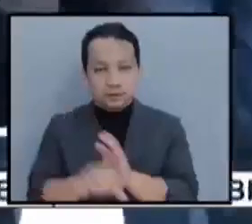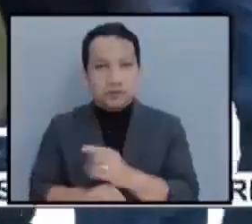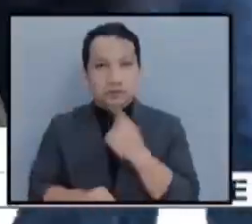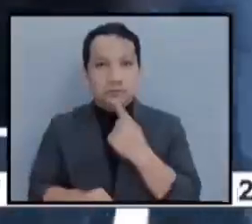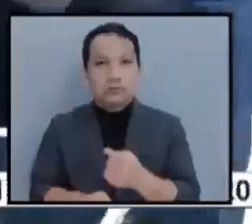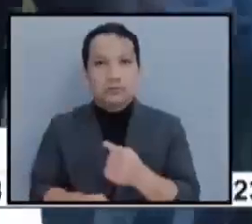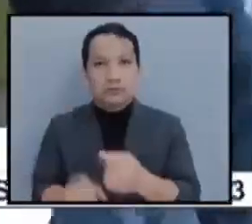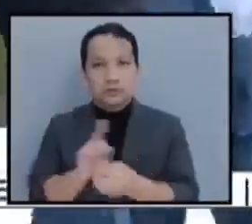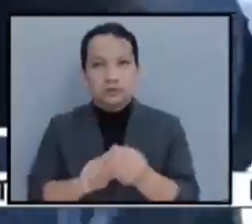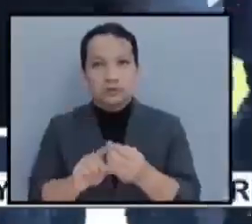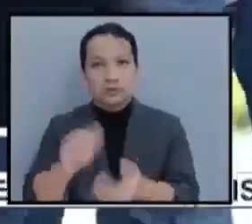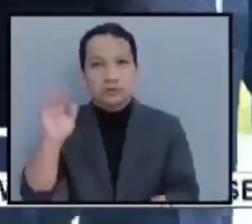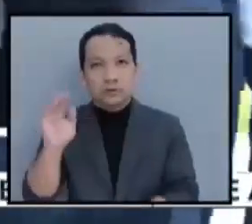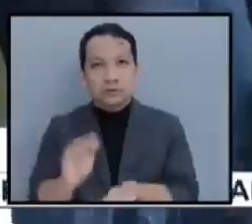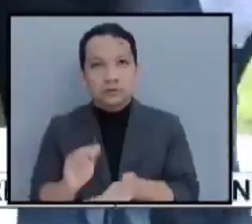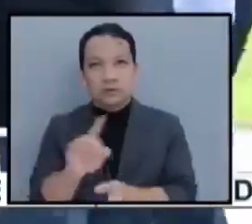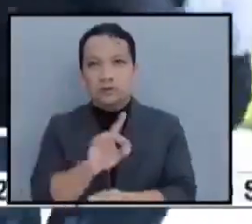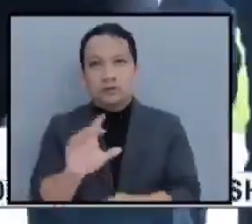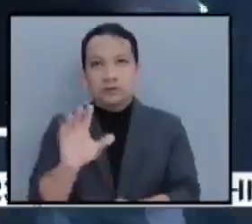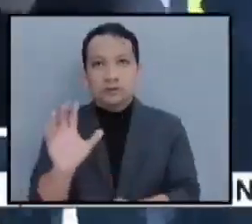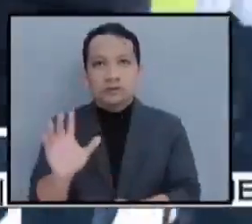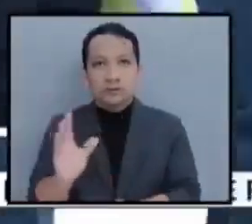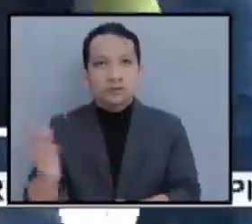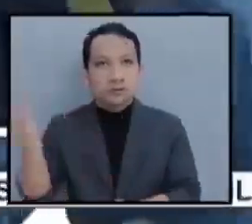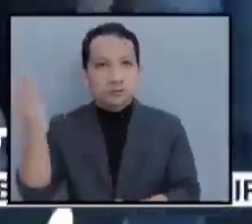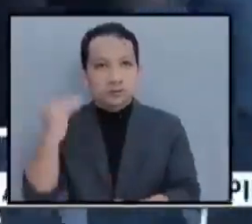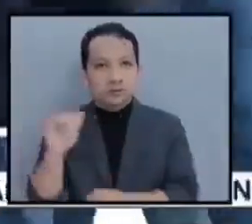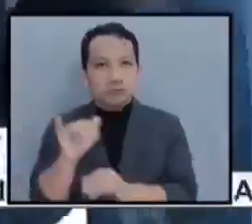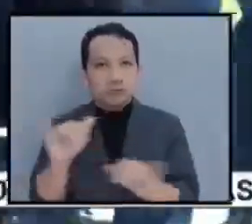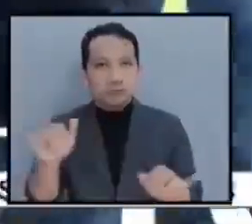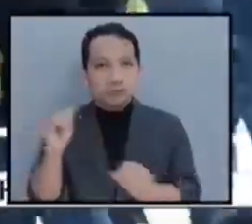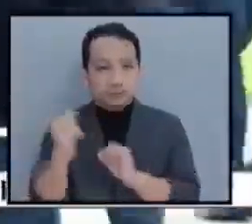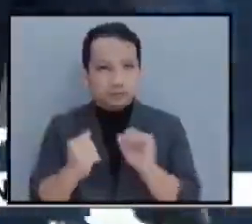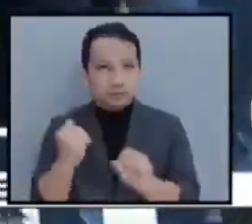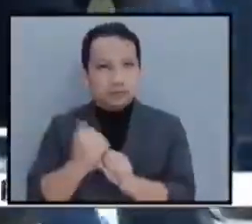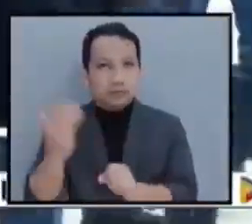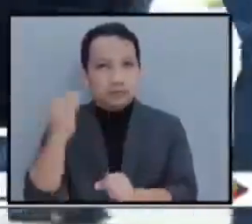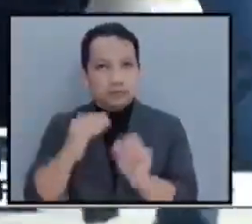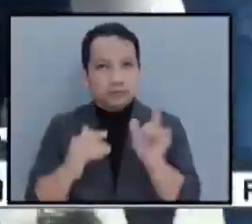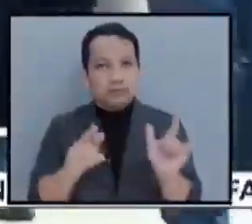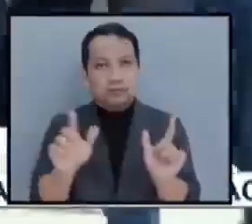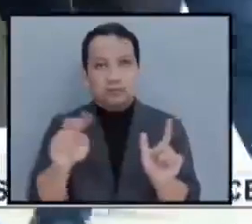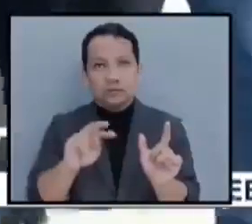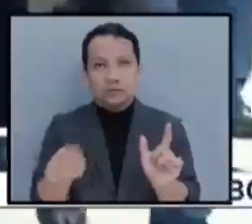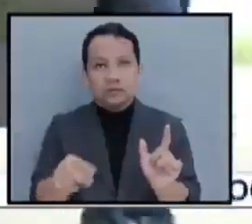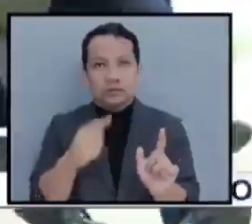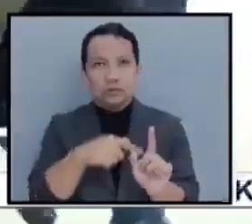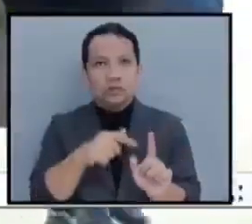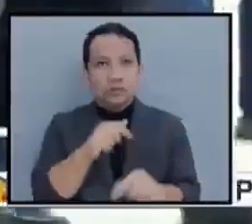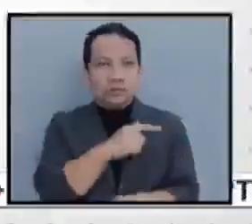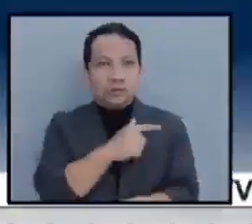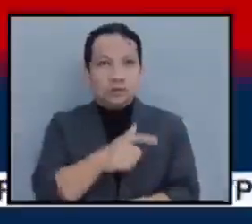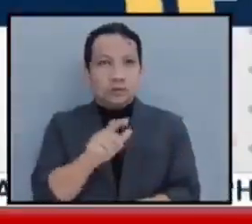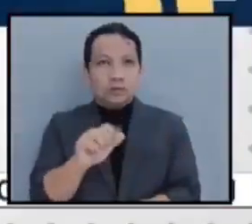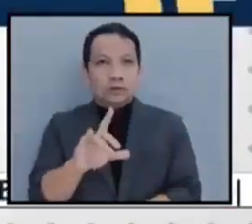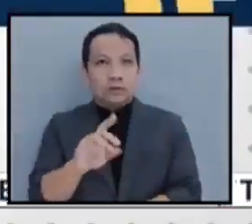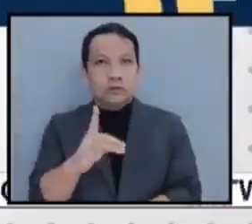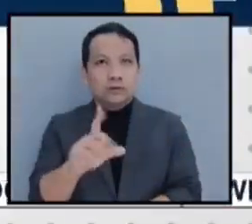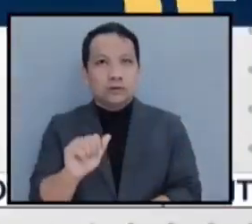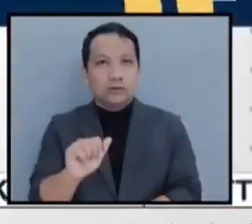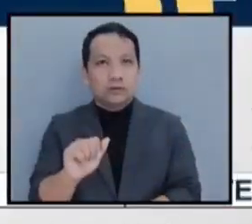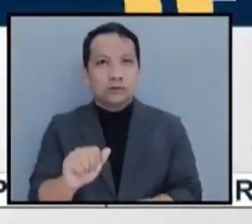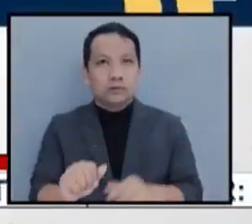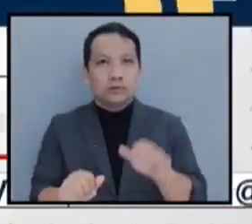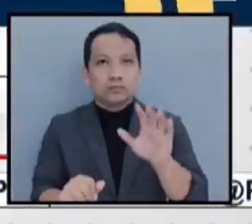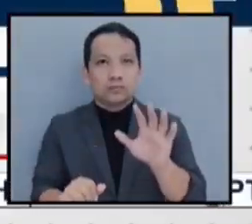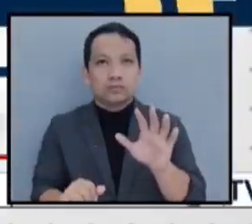yan sa 150,000 na naitala sa parehong panahon noong 2022. Ayon kay Acorda, mayigit sa 54,000